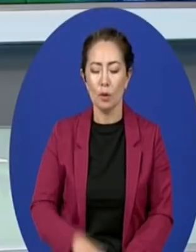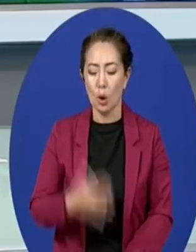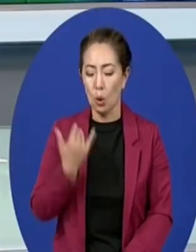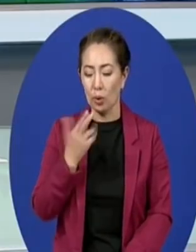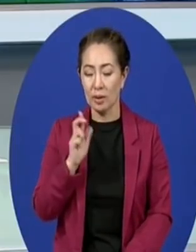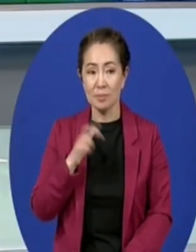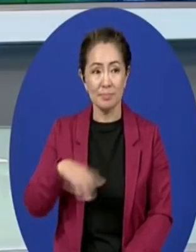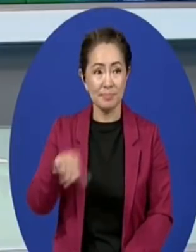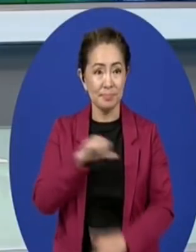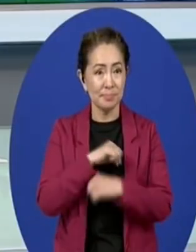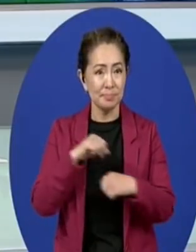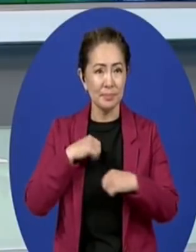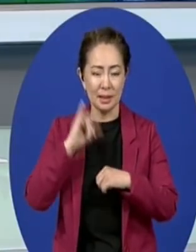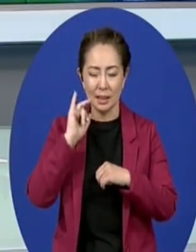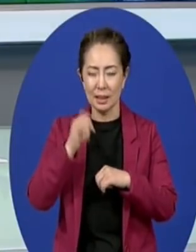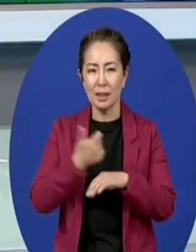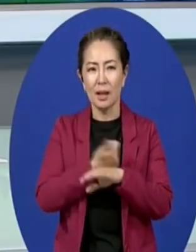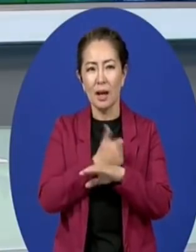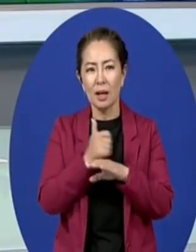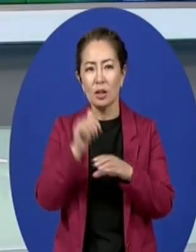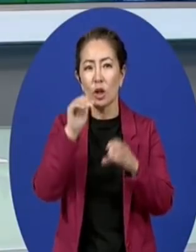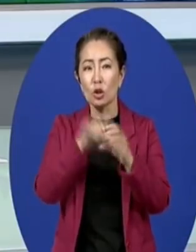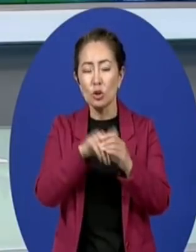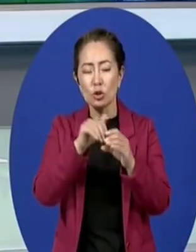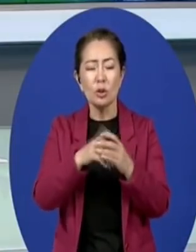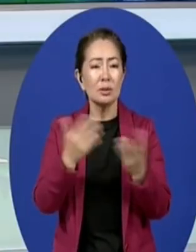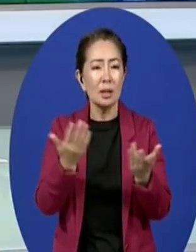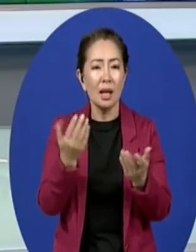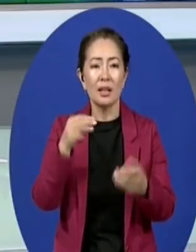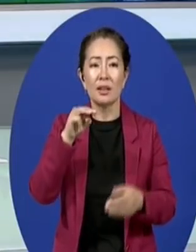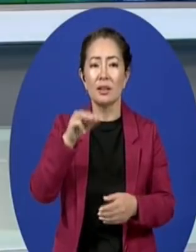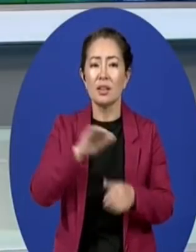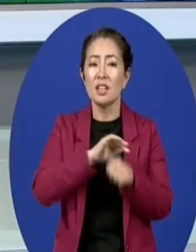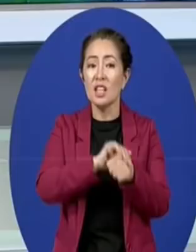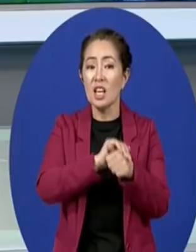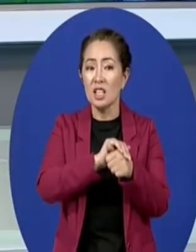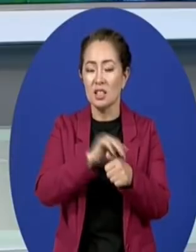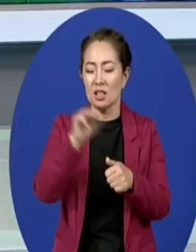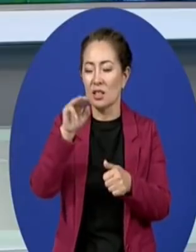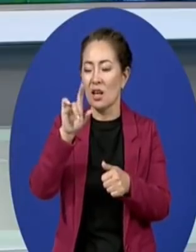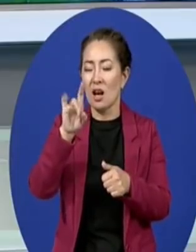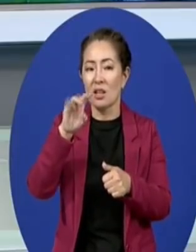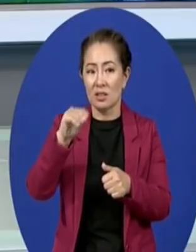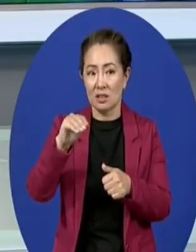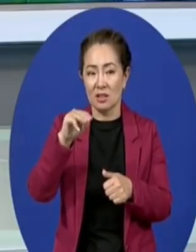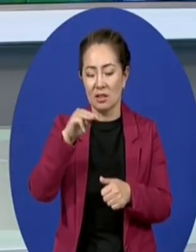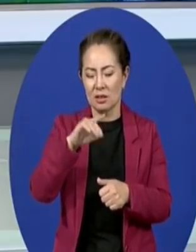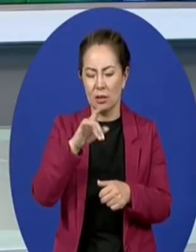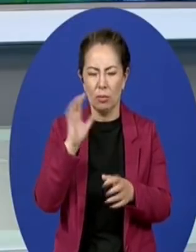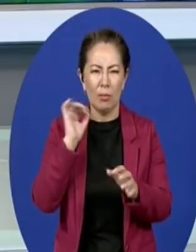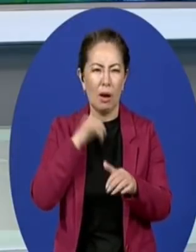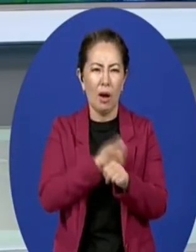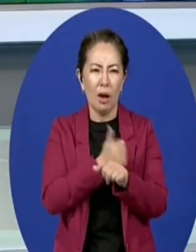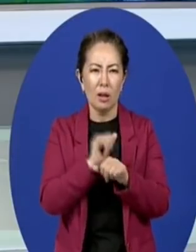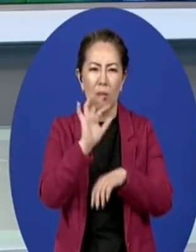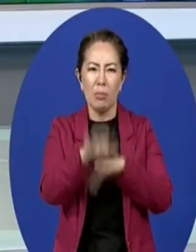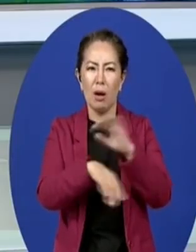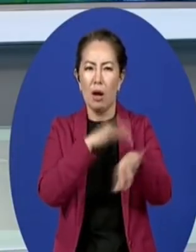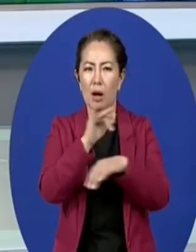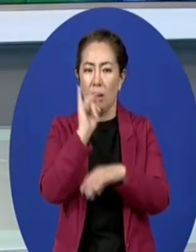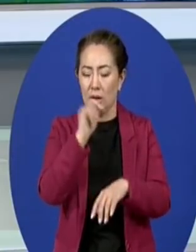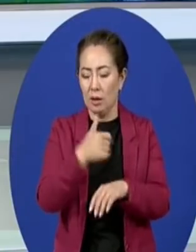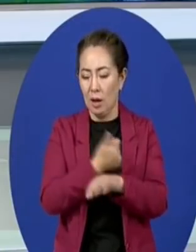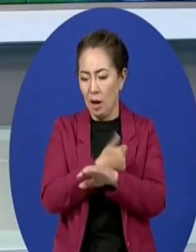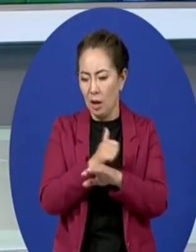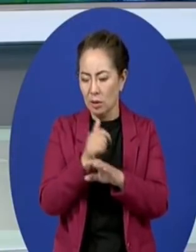Нийслэлийн иргэдийн хамгийн ихээр зорчдог горих төрөлжийн байгалийн цогцлбор газарт аялагч амрагчдын хөлд дарагджээ. Аялал зугаалгын